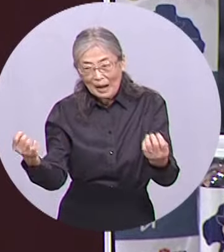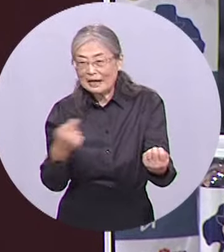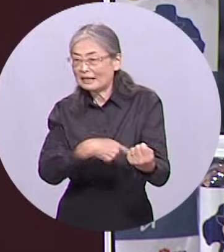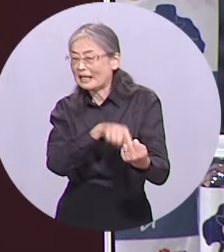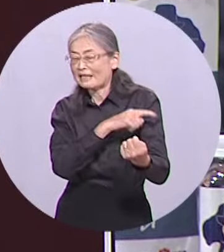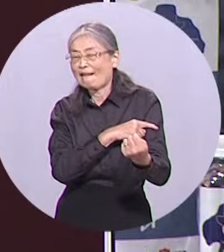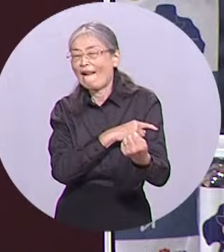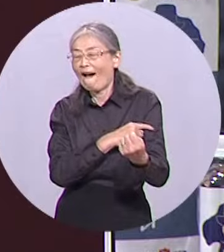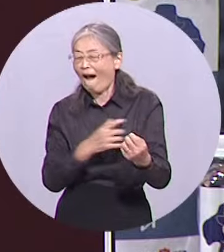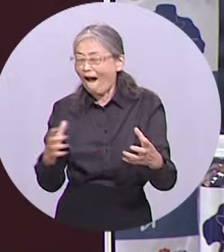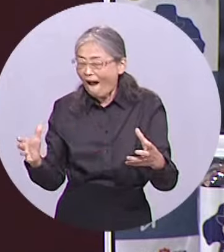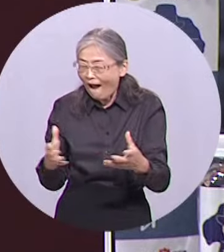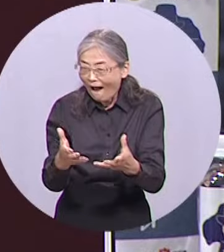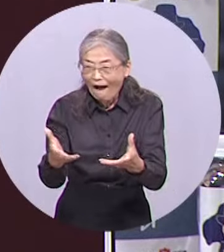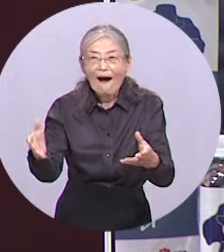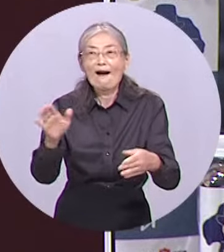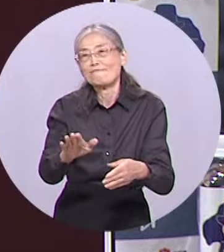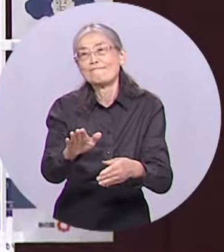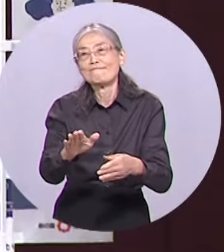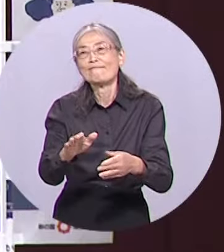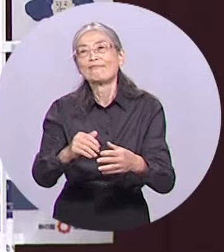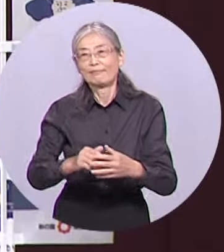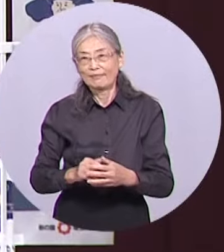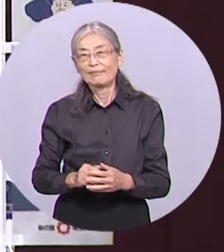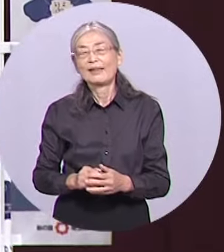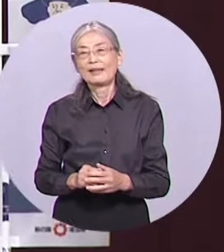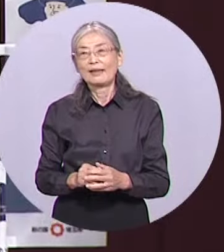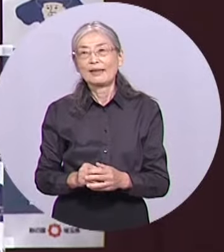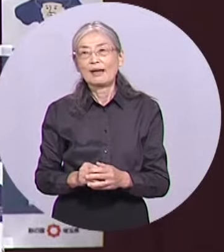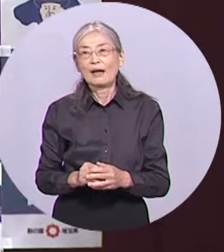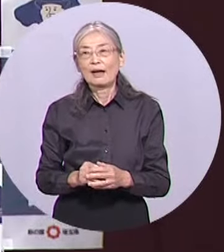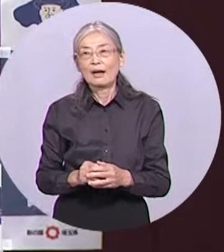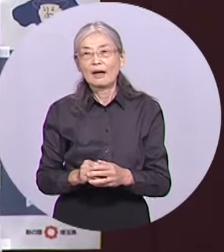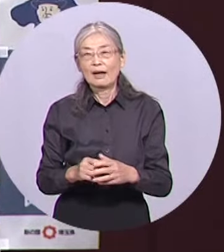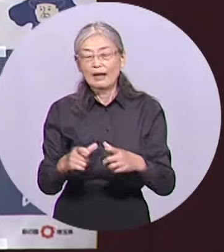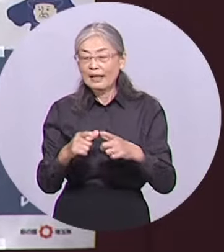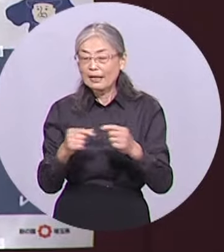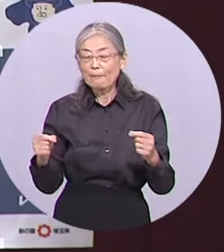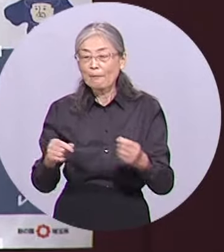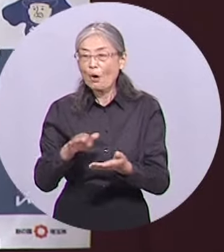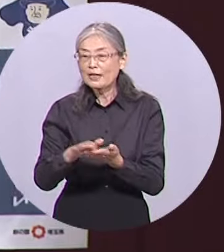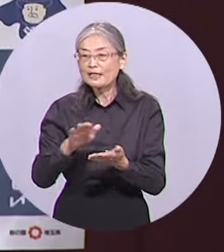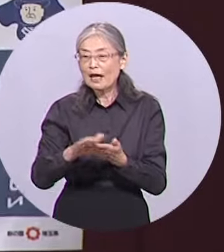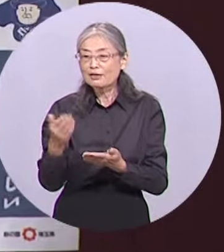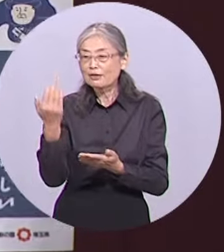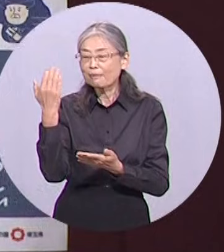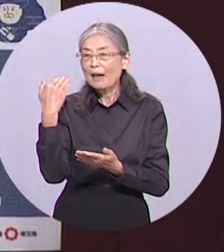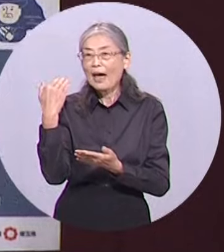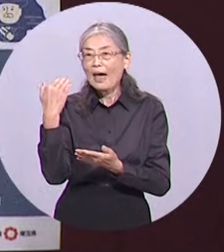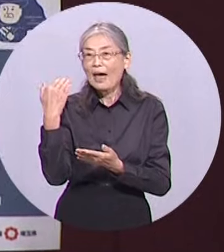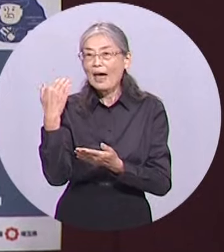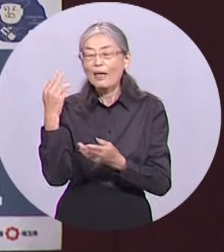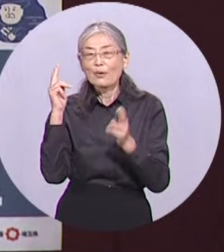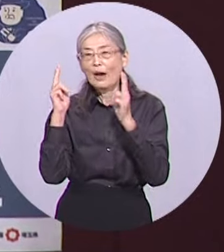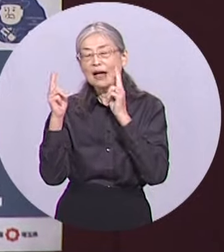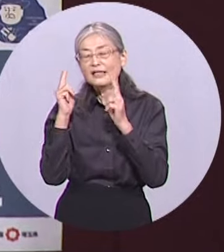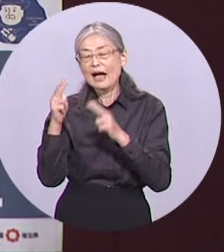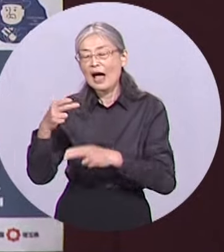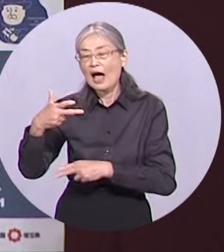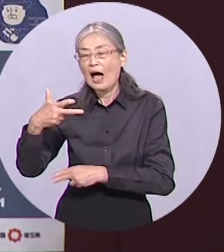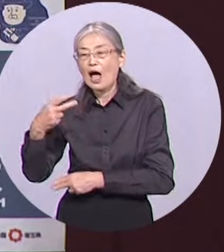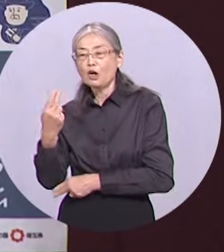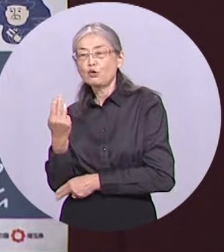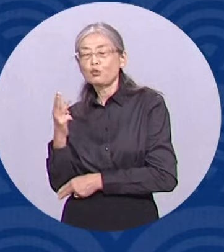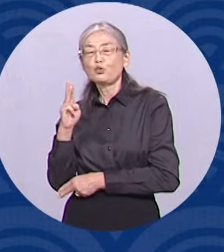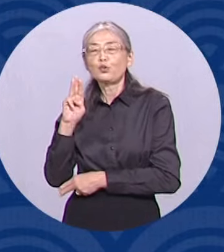があるというそういう考え方であります。 大日本印刷の前身は集英社という会社でござい